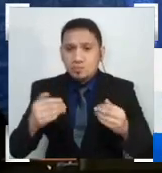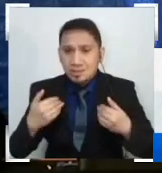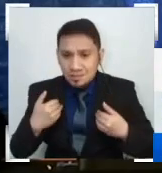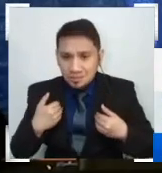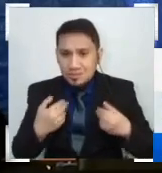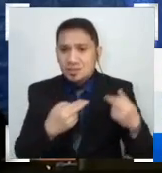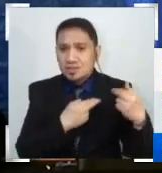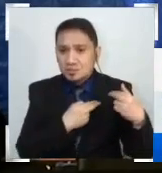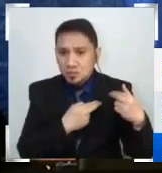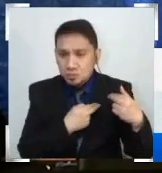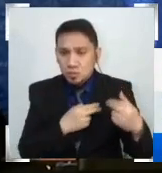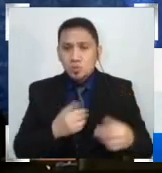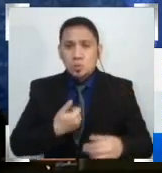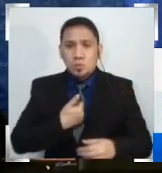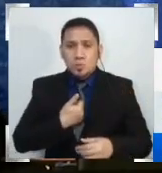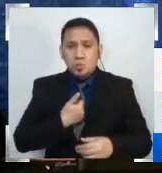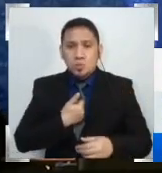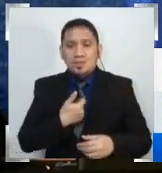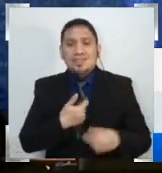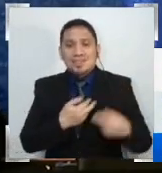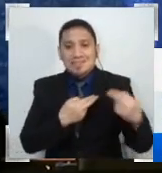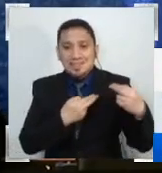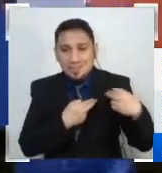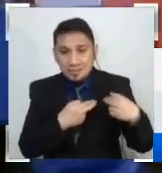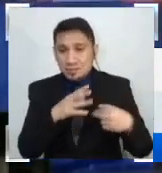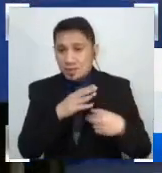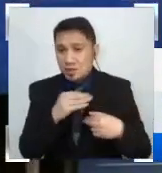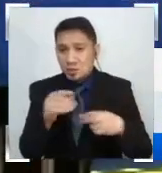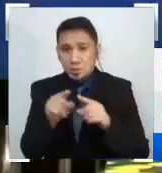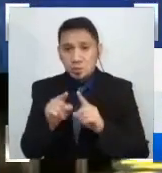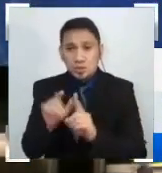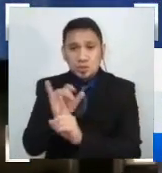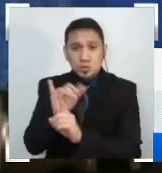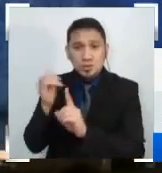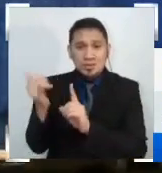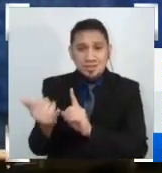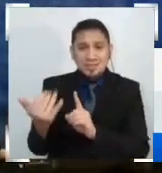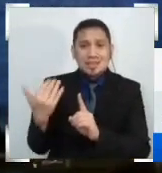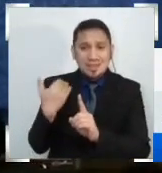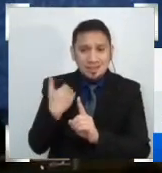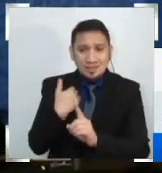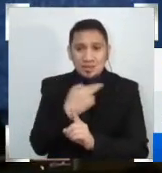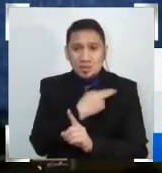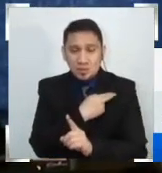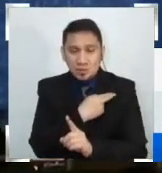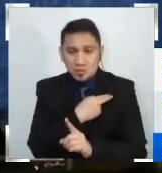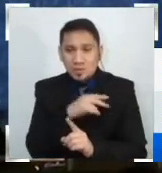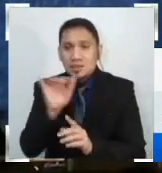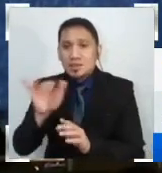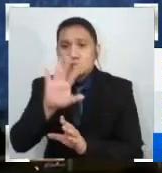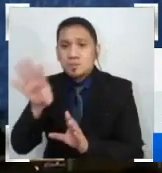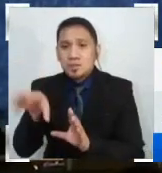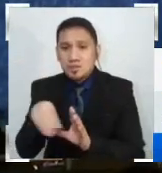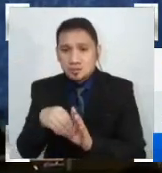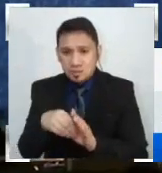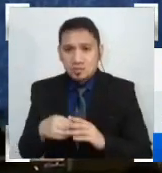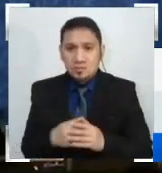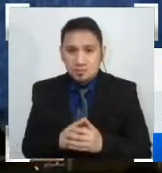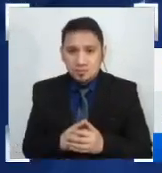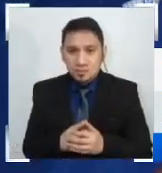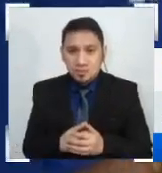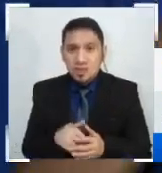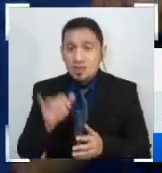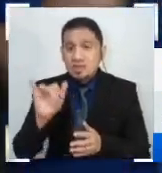natin at sa lipunan. This is your participation. This is your